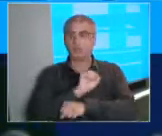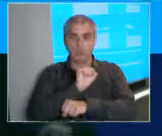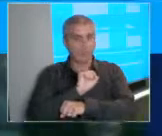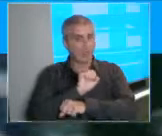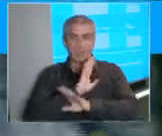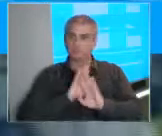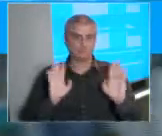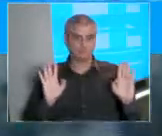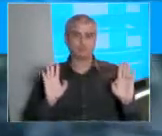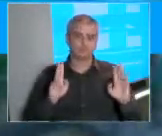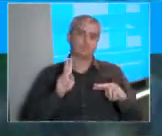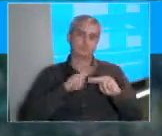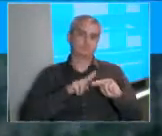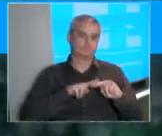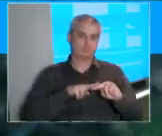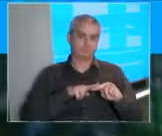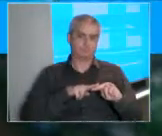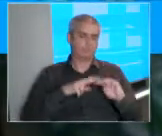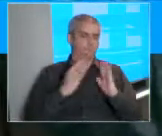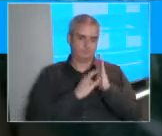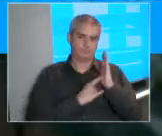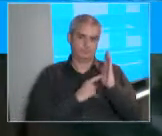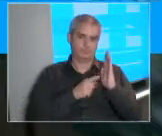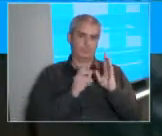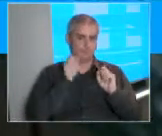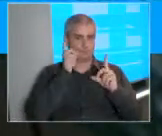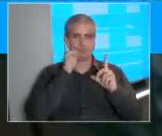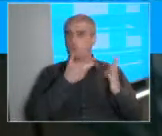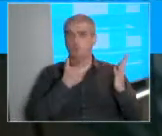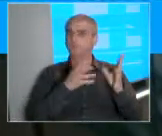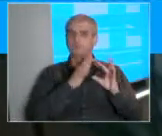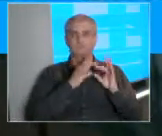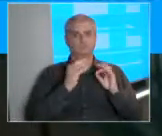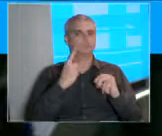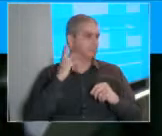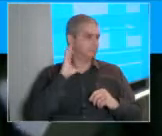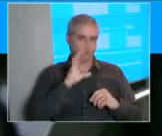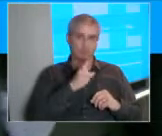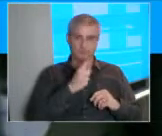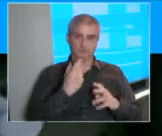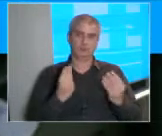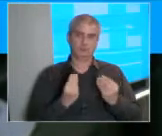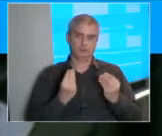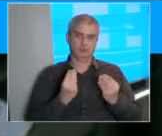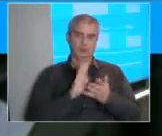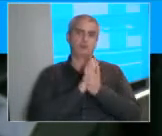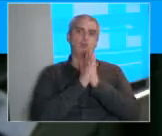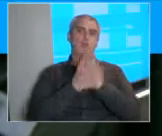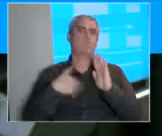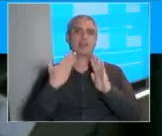שלא נקרא לזה, אז המחוקקים בעצם מתעוררים ומקשיבים, וזה משהו שהופך